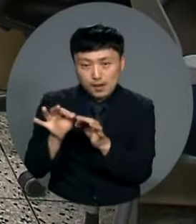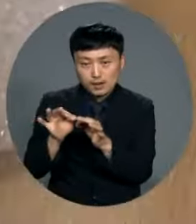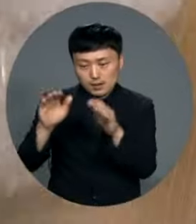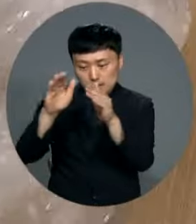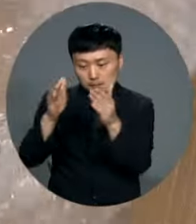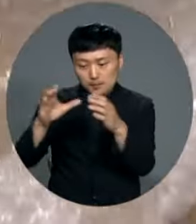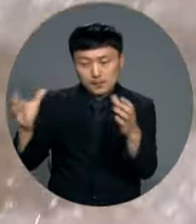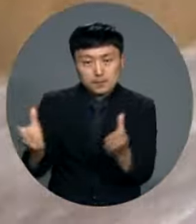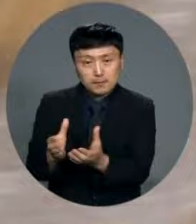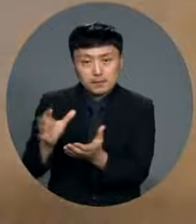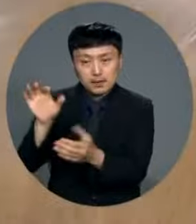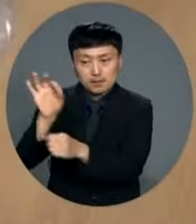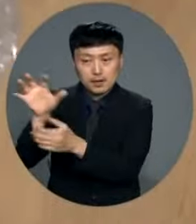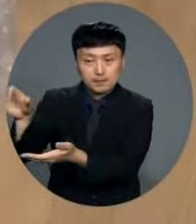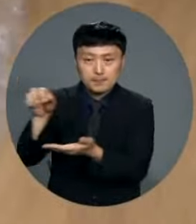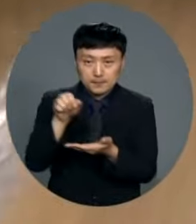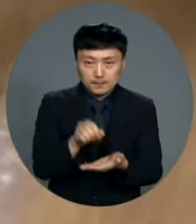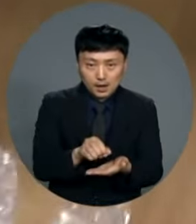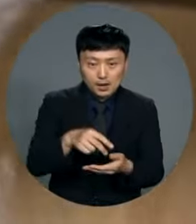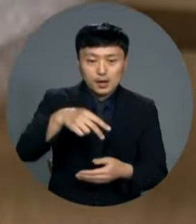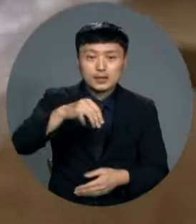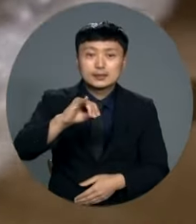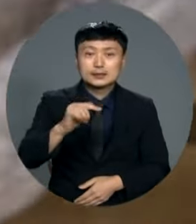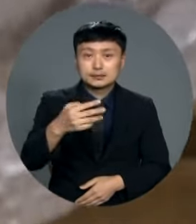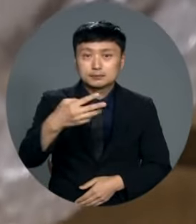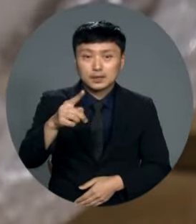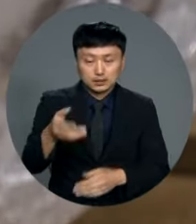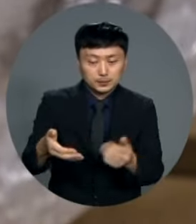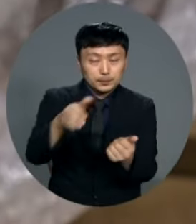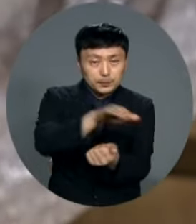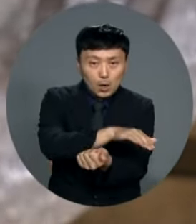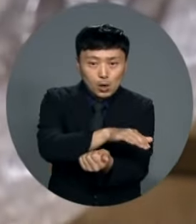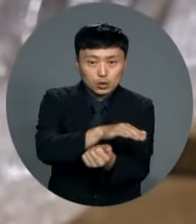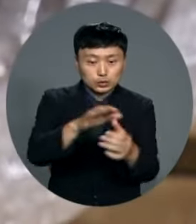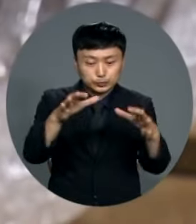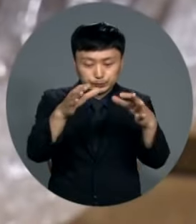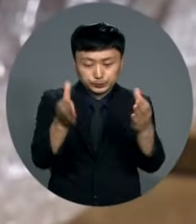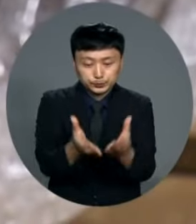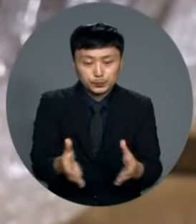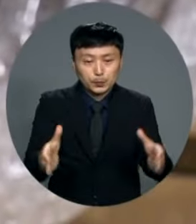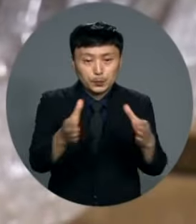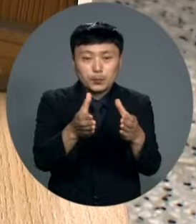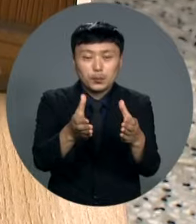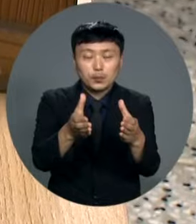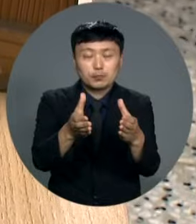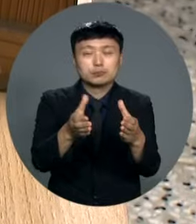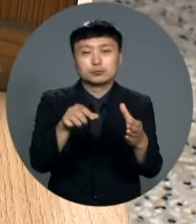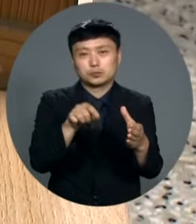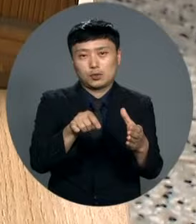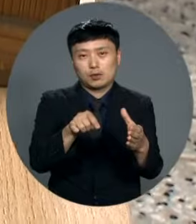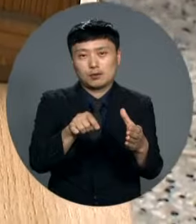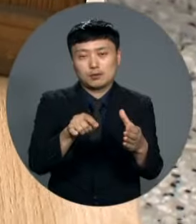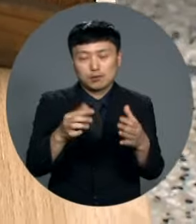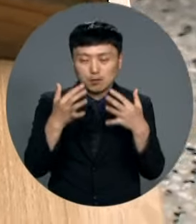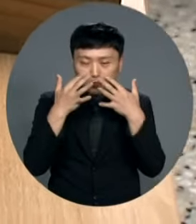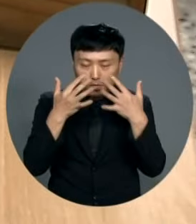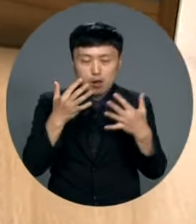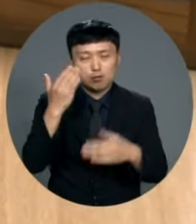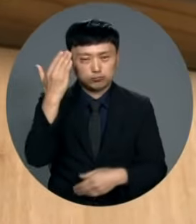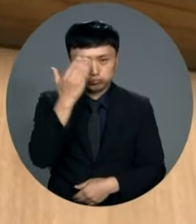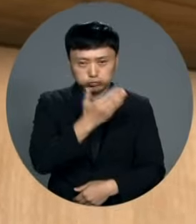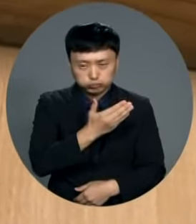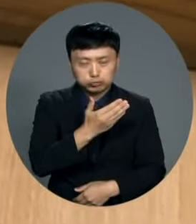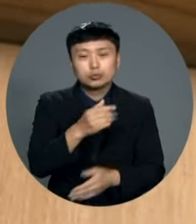토기는 신라 고분에서 부장품으로 발견되는 굽다리 긴목 항아리입니다 원형 그대로 보존이